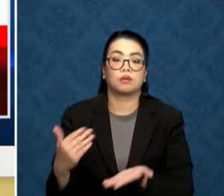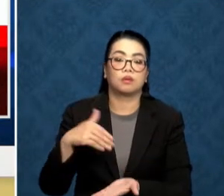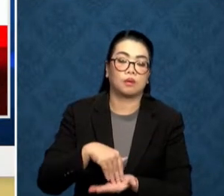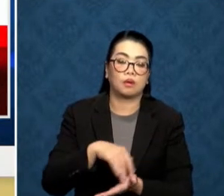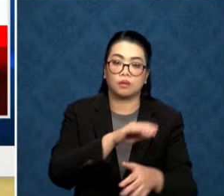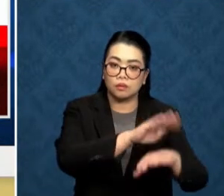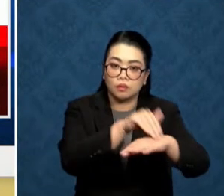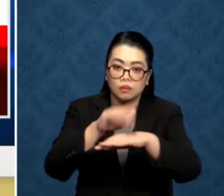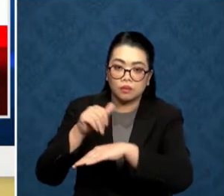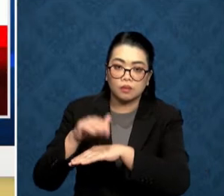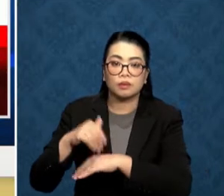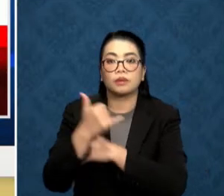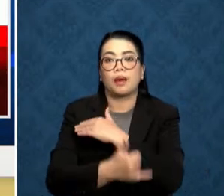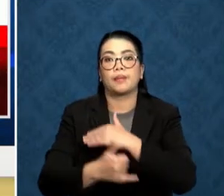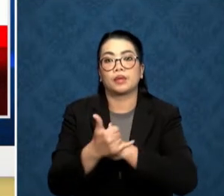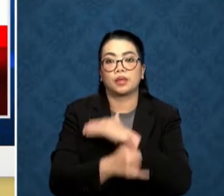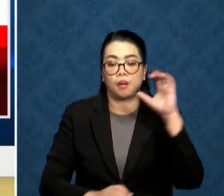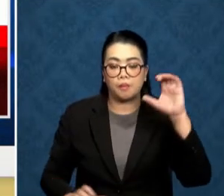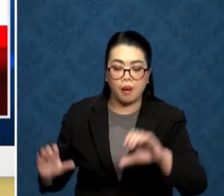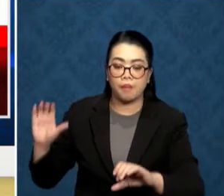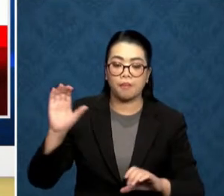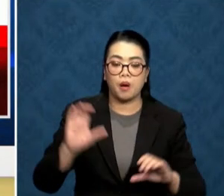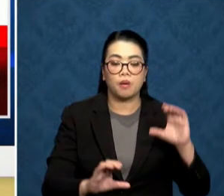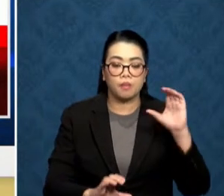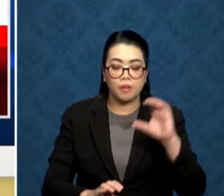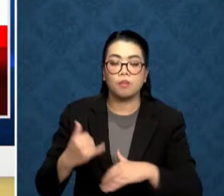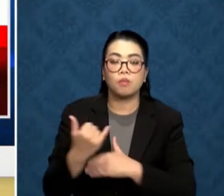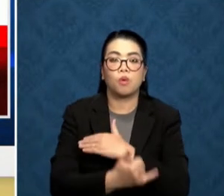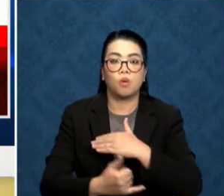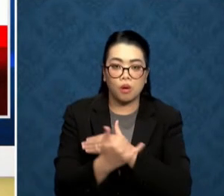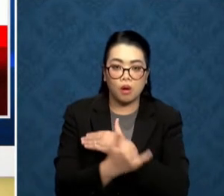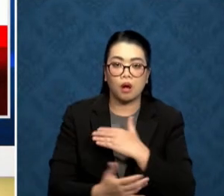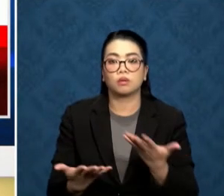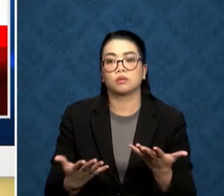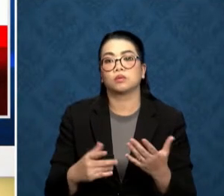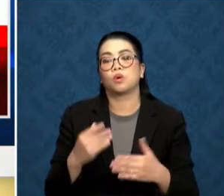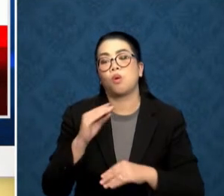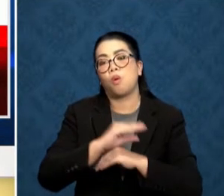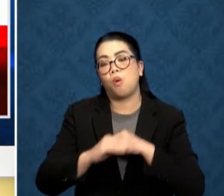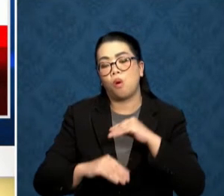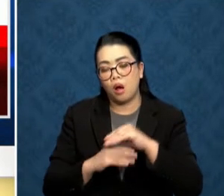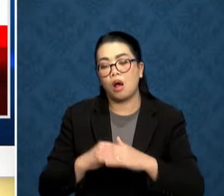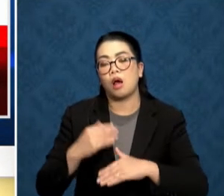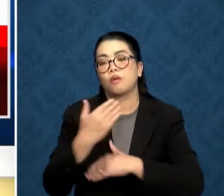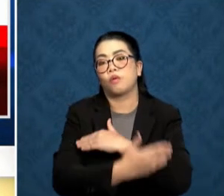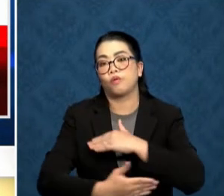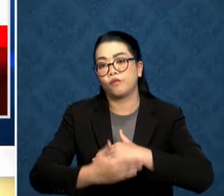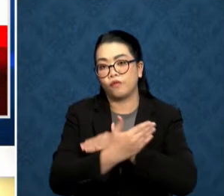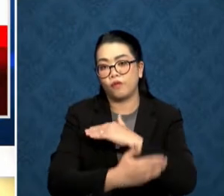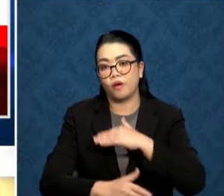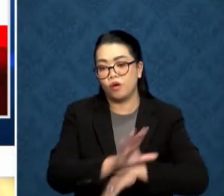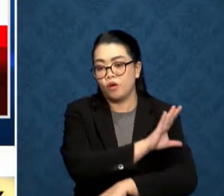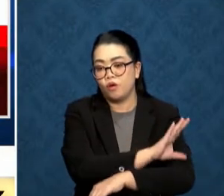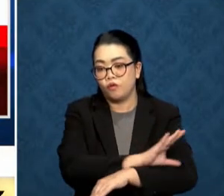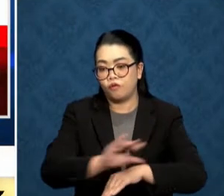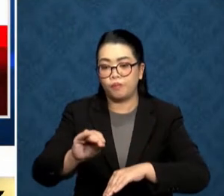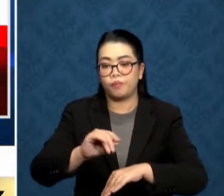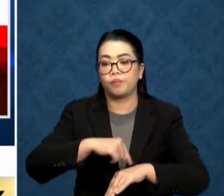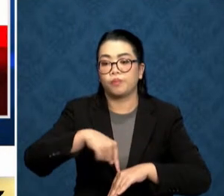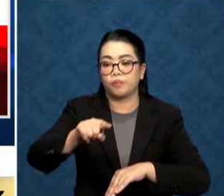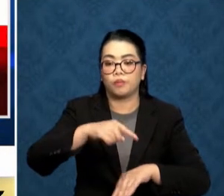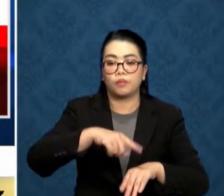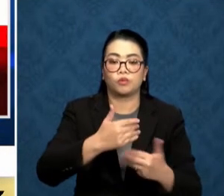เชิญชวนตางประเทศมาลงทุนโครงการขนส่งระบบราง ความเร็วสูงครับที่เชื่มประเทท ไปสู่ผู้มิภาคต่ ต่างท